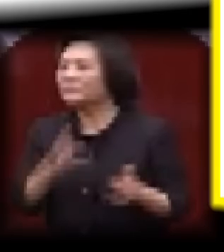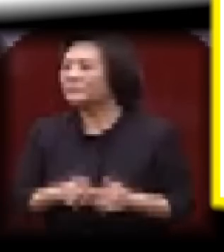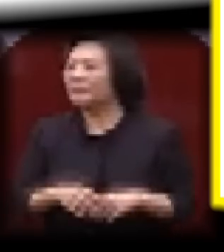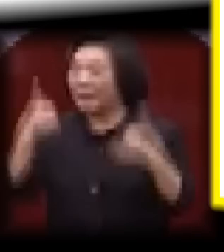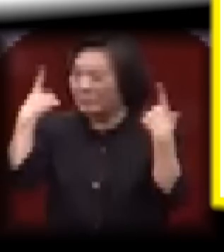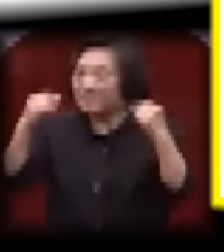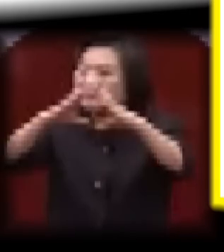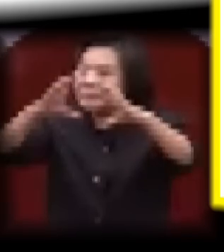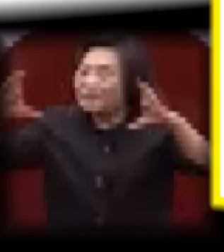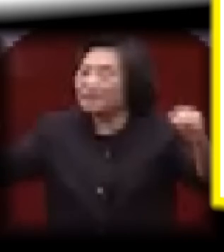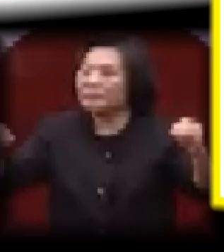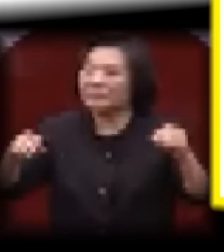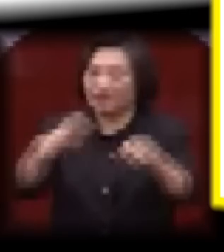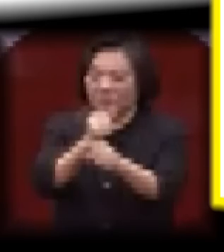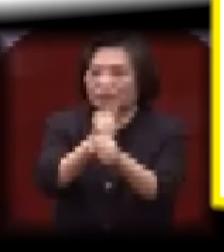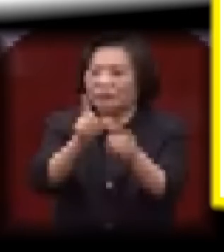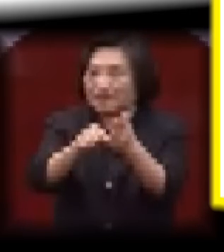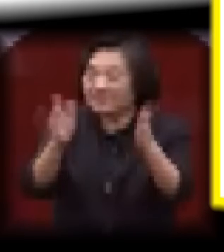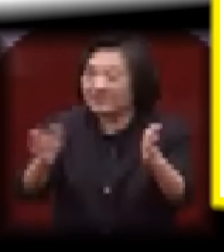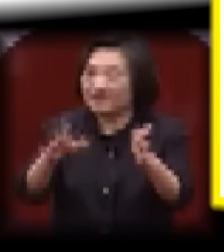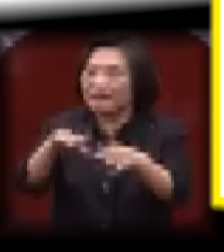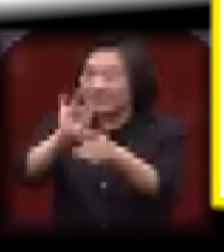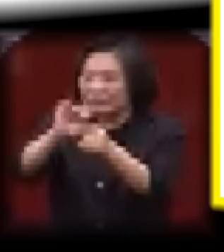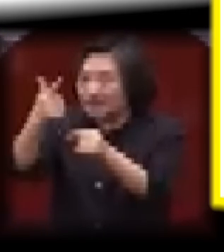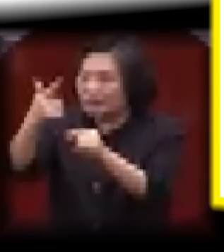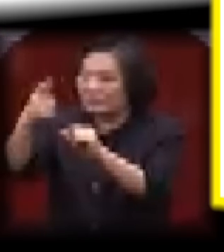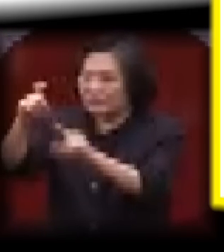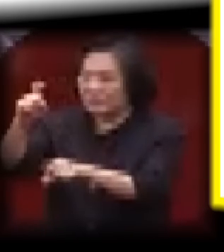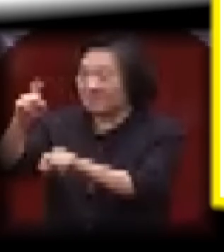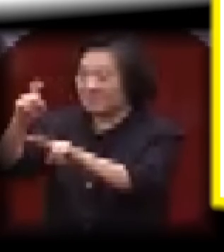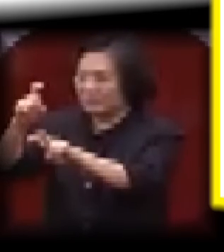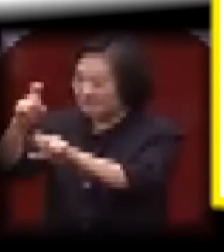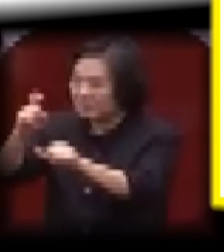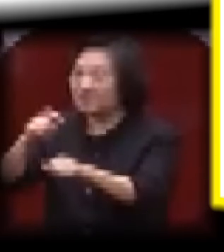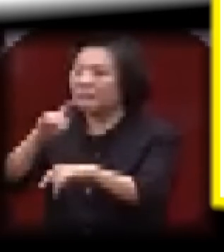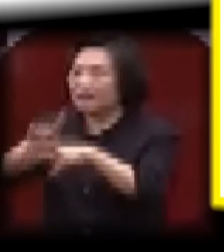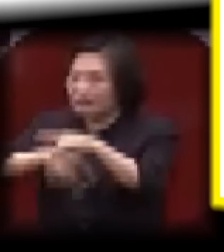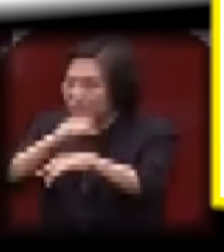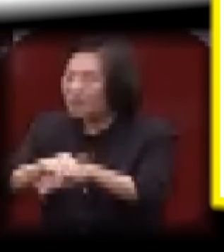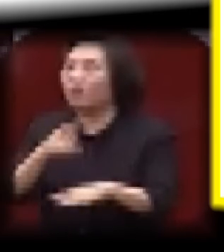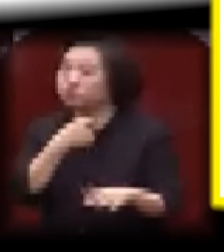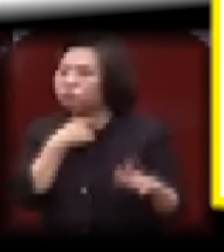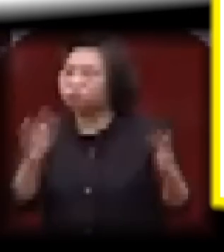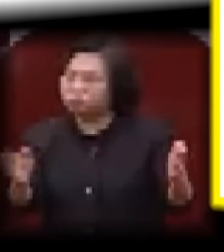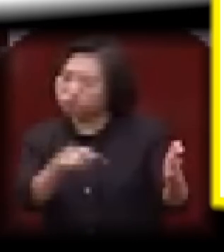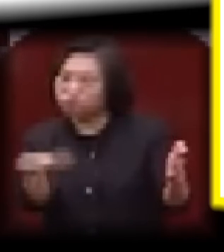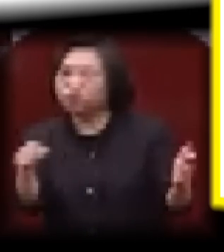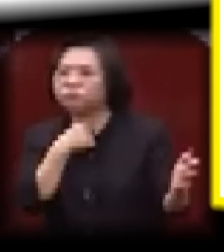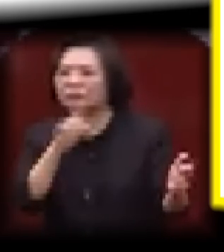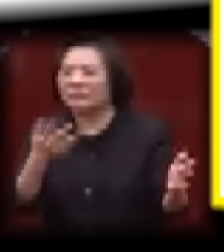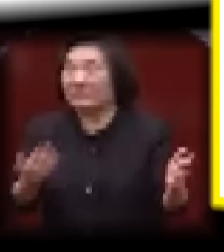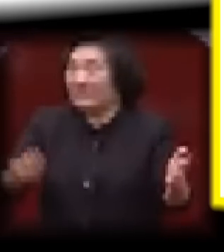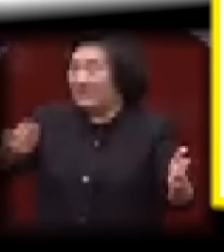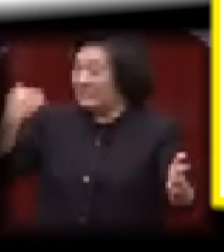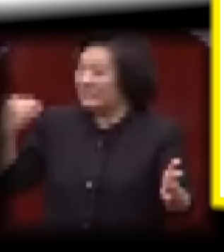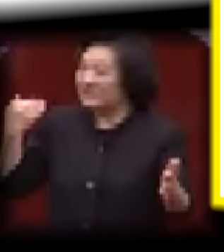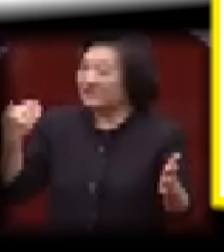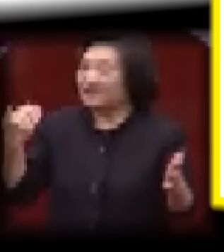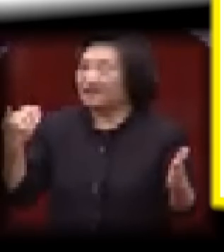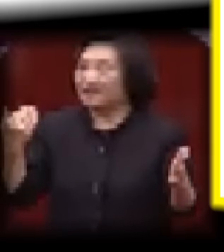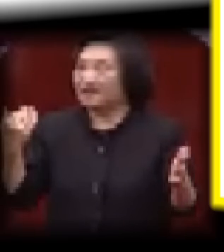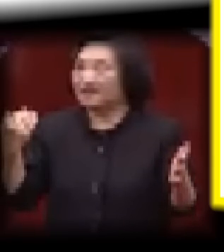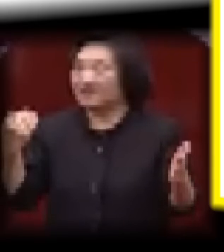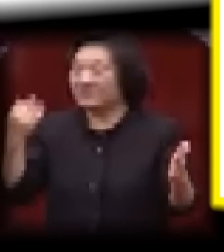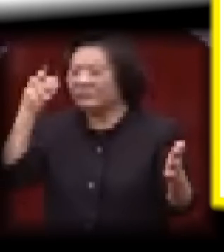蛋的那个工期，你知道是到106年10月25号就停止了。不过因为当时有人在问说，只不过用这个理